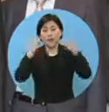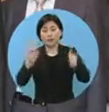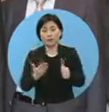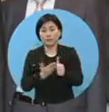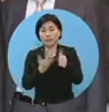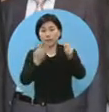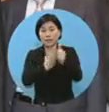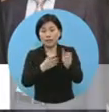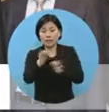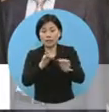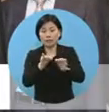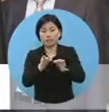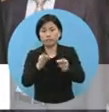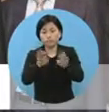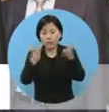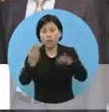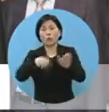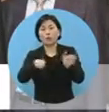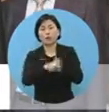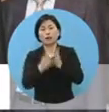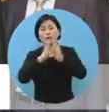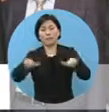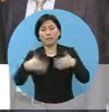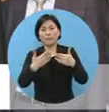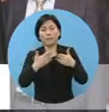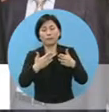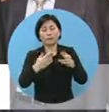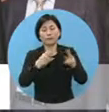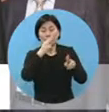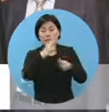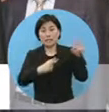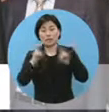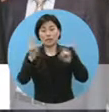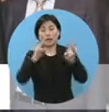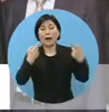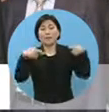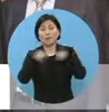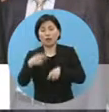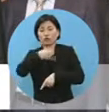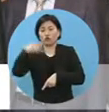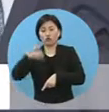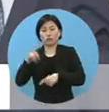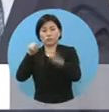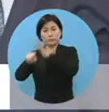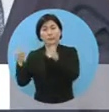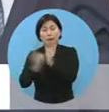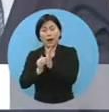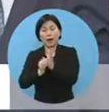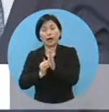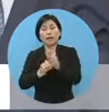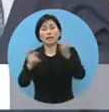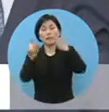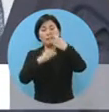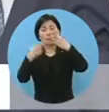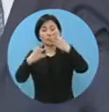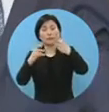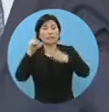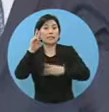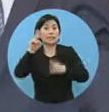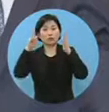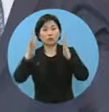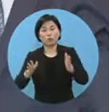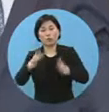전라남도가 육아산업 시장을 개척하기 위해 전남식품업체와 중국을 방문했습니다. 지난 11일부터 이틀 동안